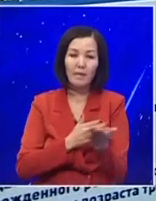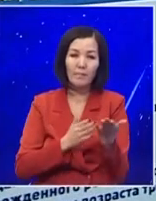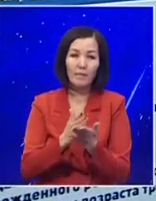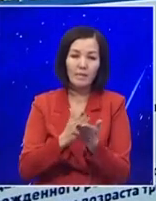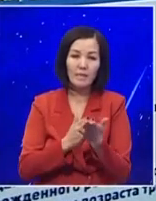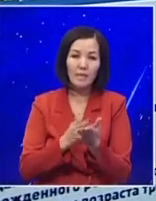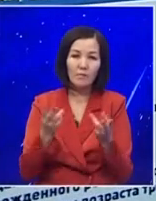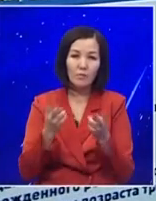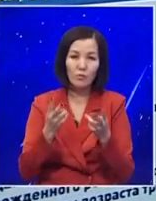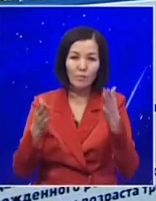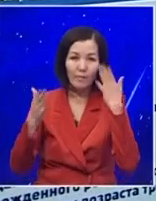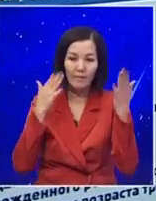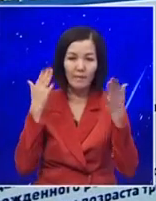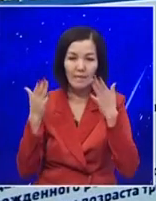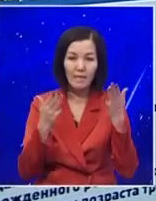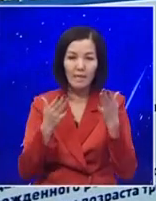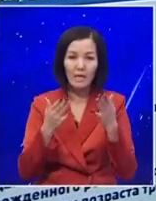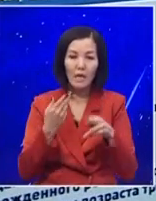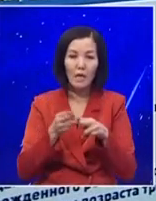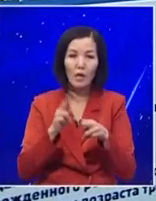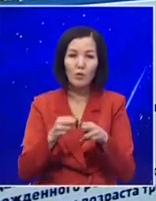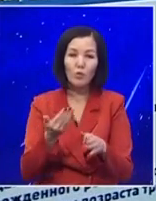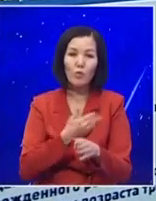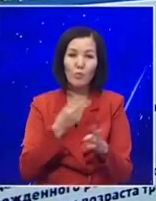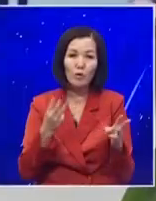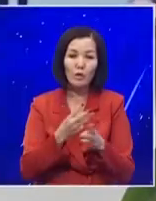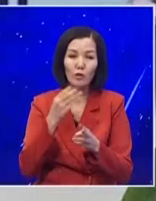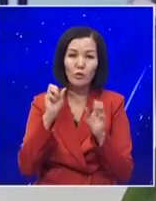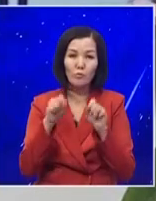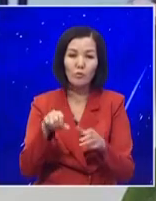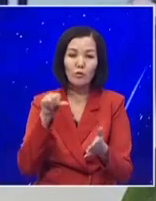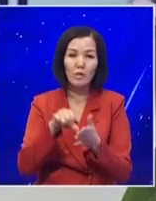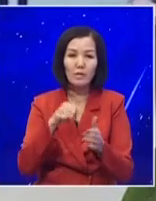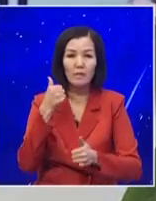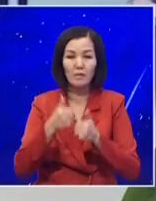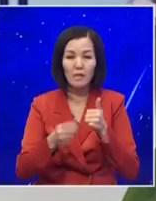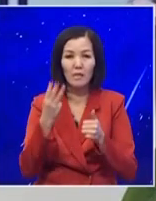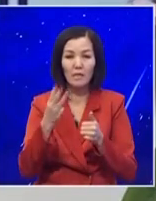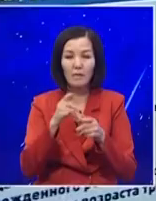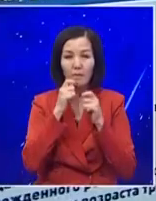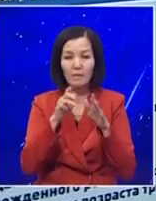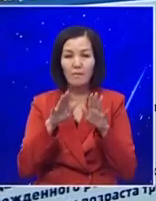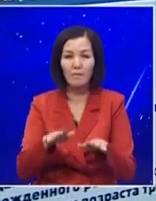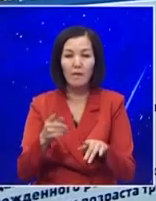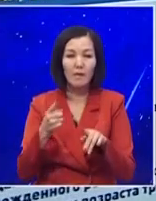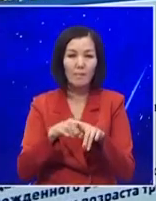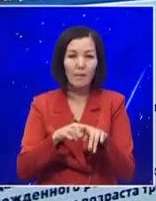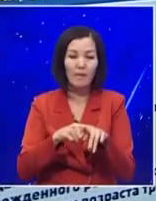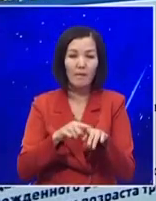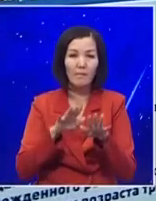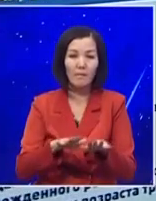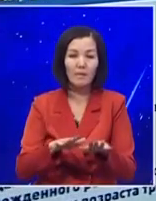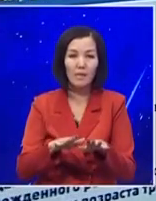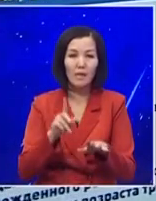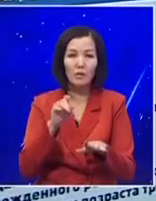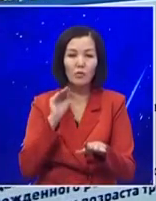патриотическим онлайн-конкурсом, посмотреть который может любой желающий. В этом патриотическом состязании было 3 призовых места. За первое предусмотрена награда в